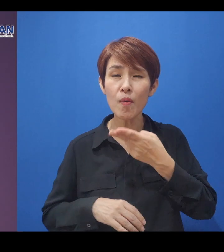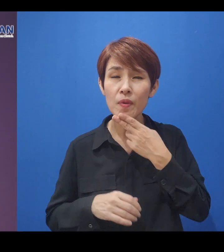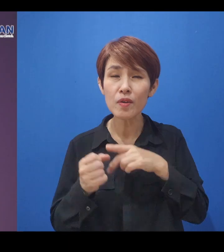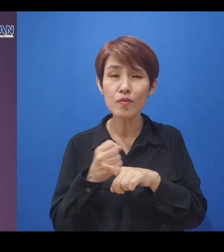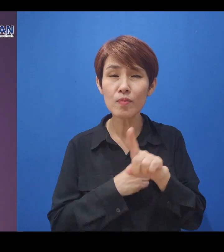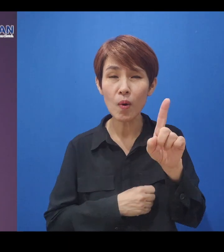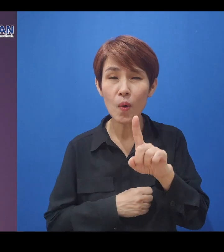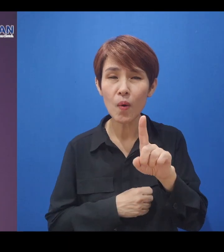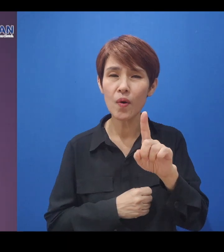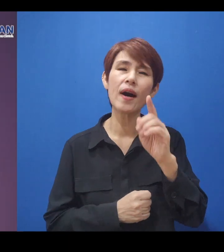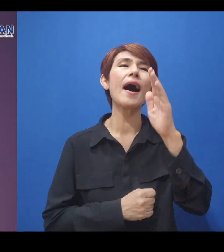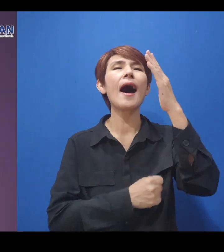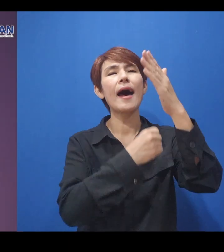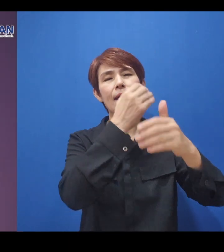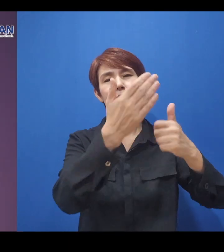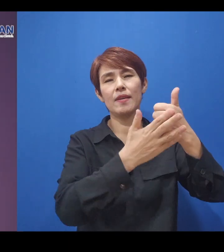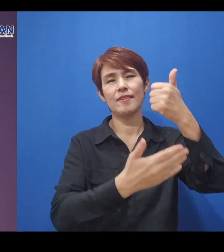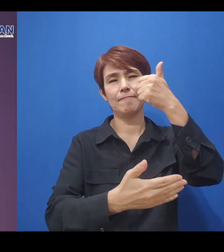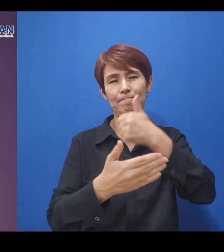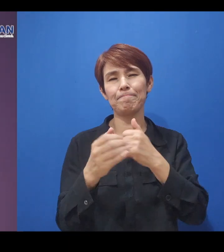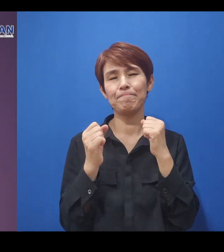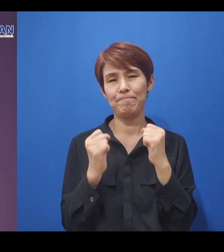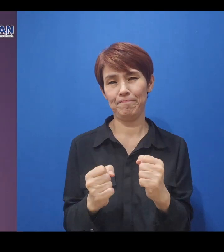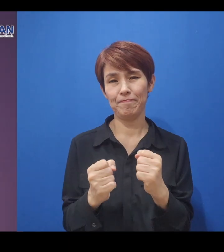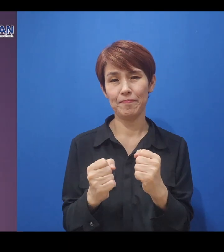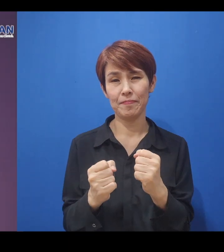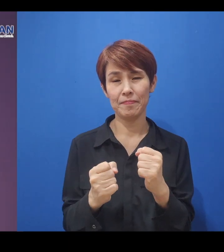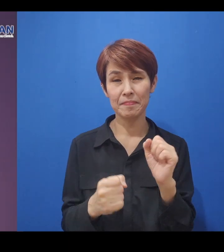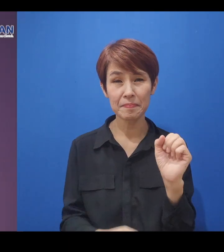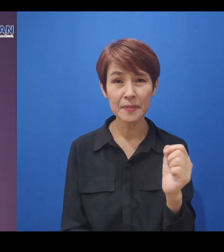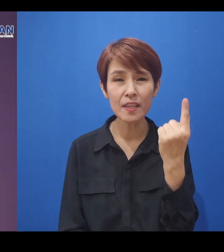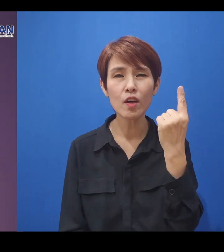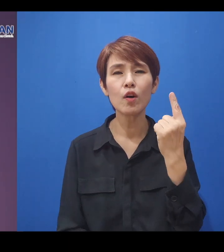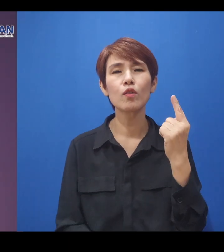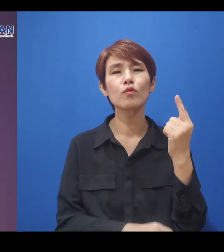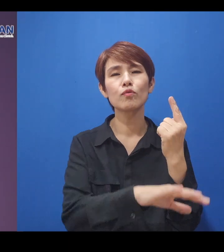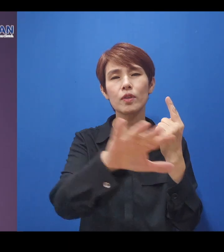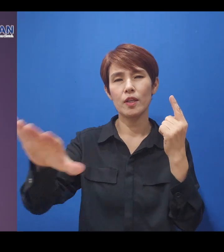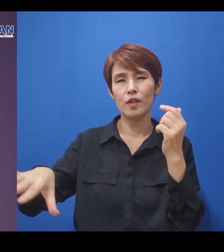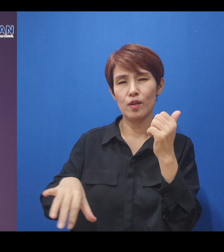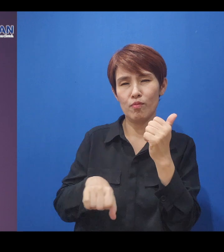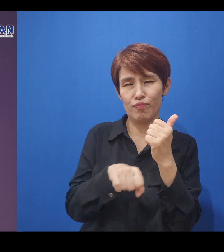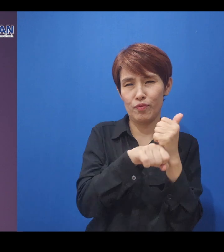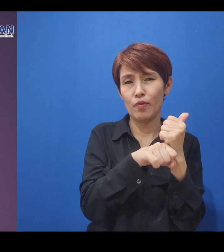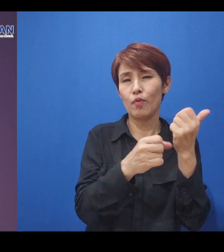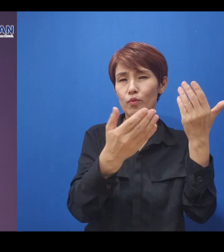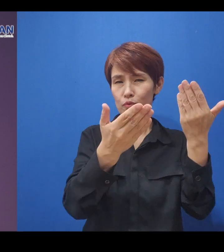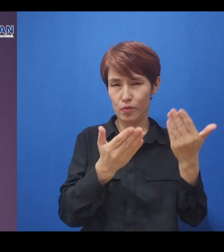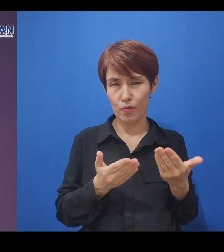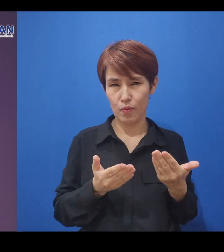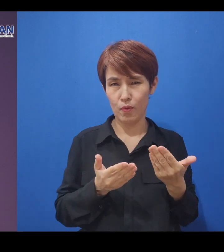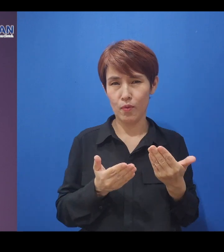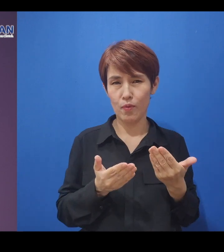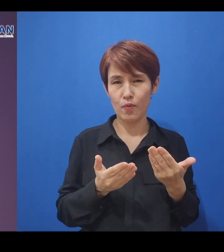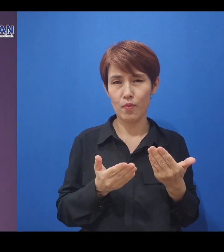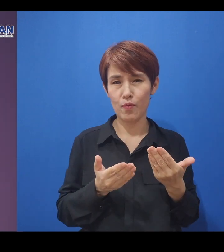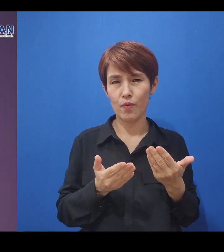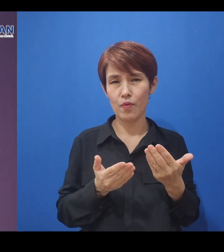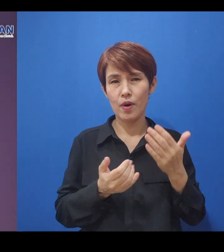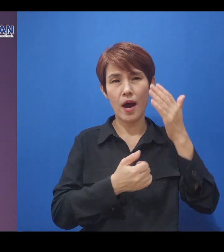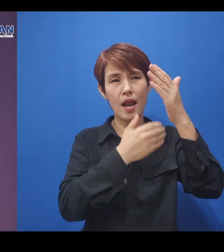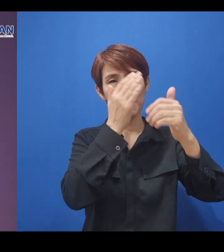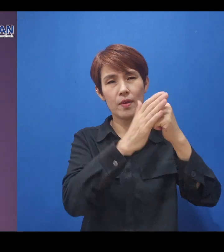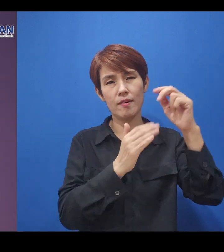하나님이 우리 가운데 계시고 우리를 꽉 붙들고 계시고 그의 얼굴이